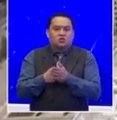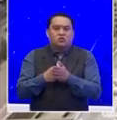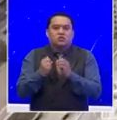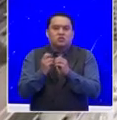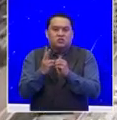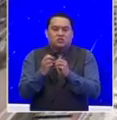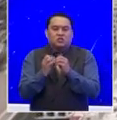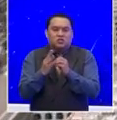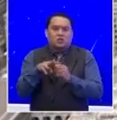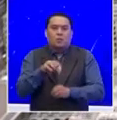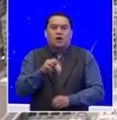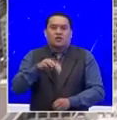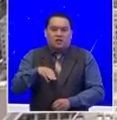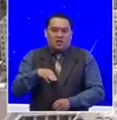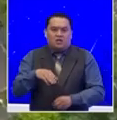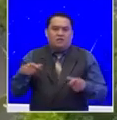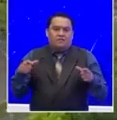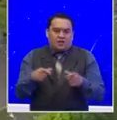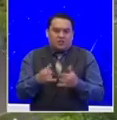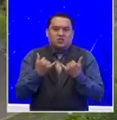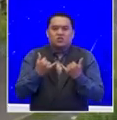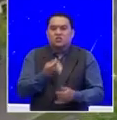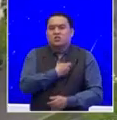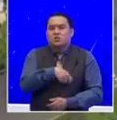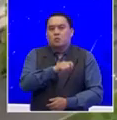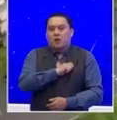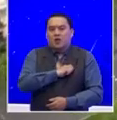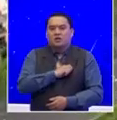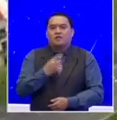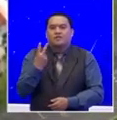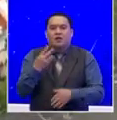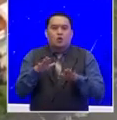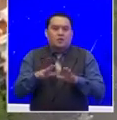марта на фоне вспышки коронавирусной инфекции. Сейчас Испания